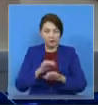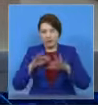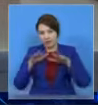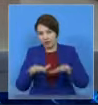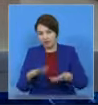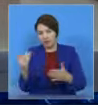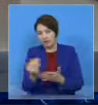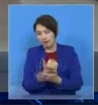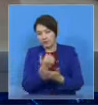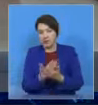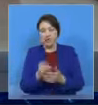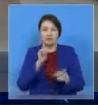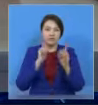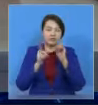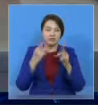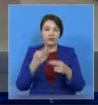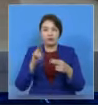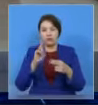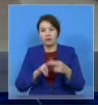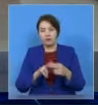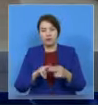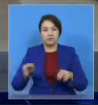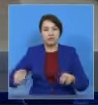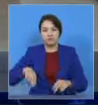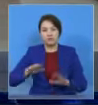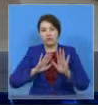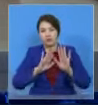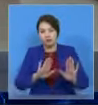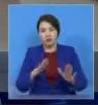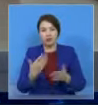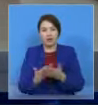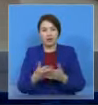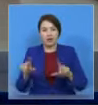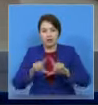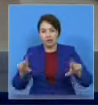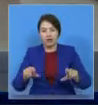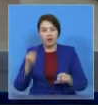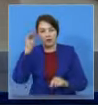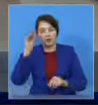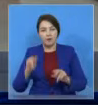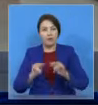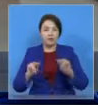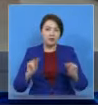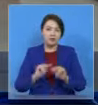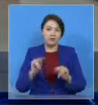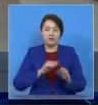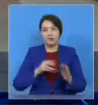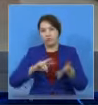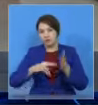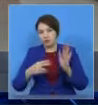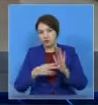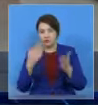болып табылады. Семинарда осы мектептегі директордың орынбасарлары мектептің оқу тәрбие жұмыстарын тиімді